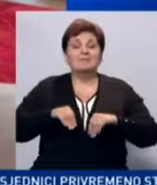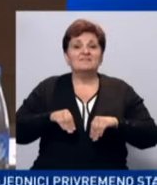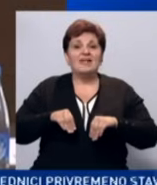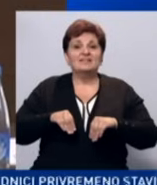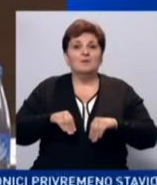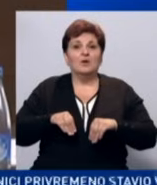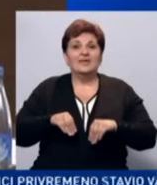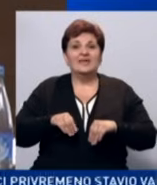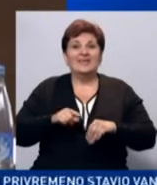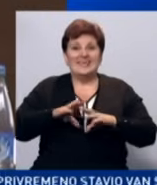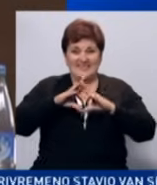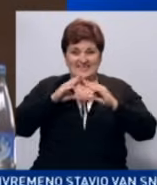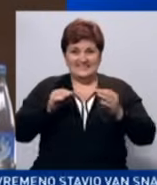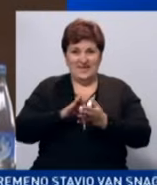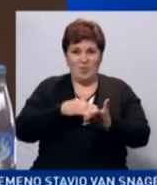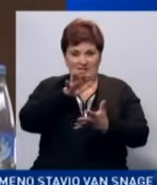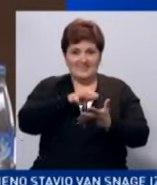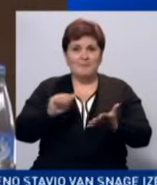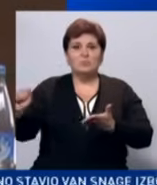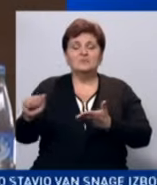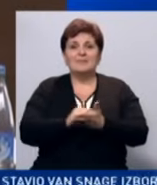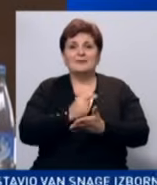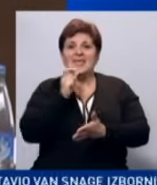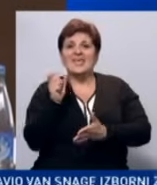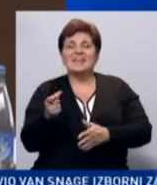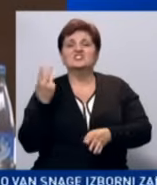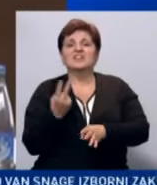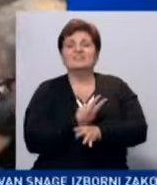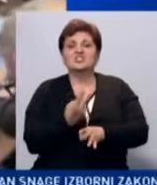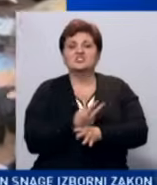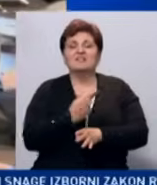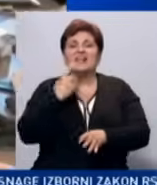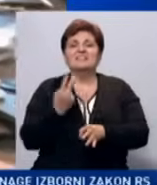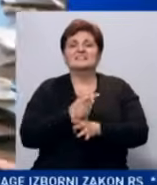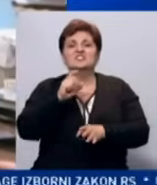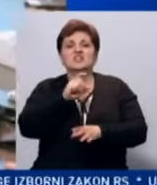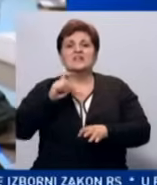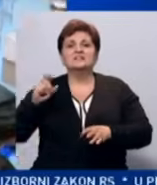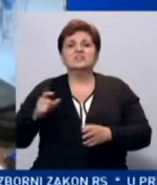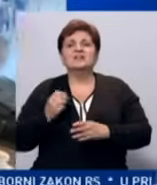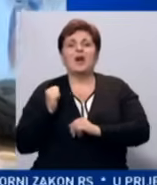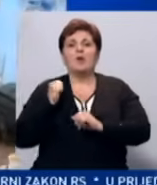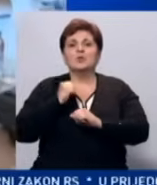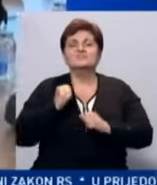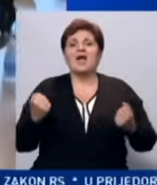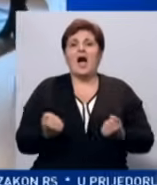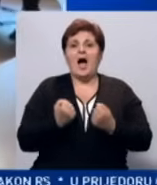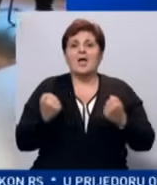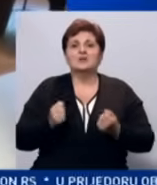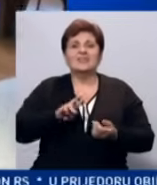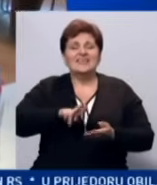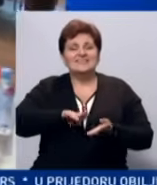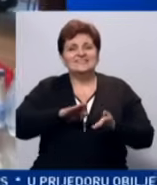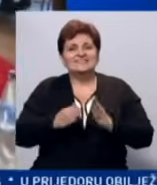smatraju da iz cijelog dokumenta bude brisan termin državni, te da se državne institucije kao nosioci aktivnosti